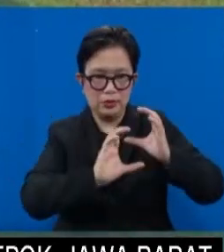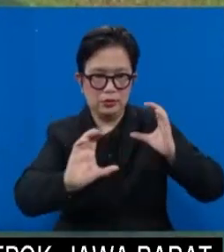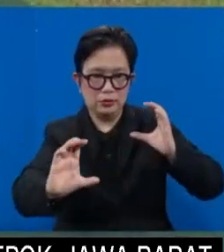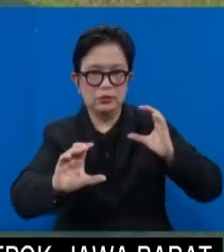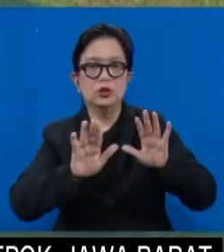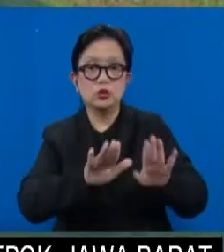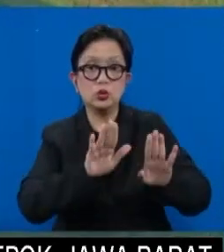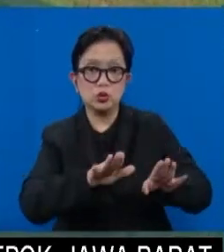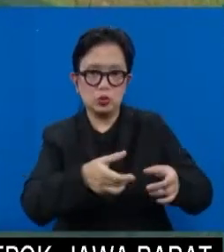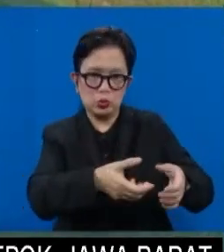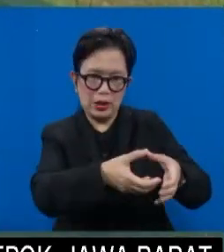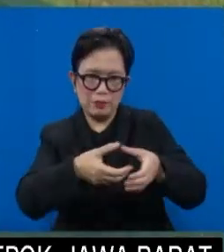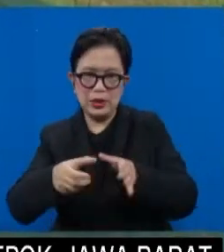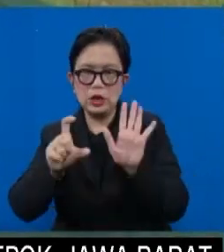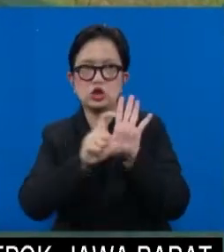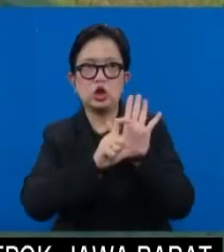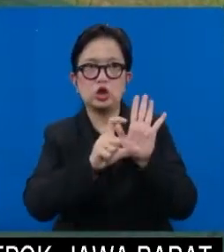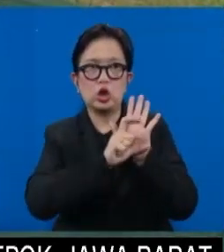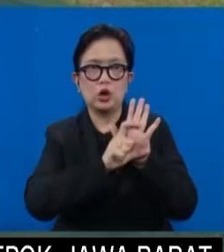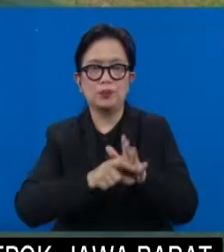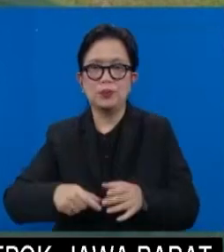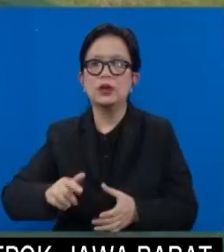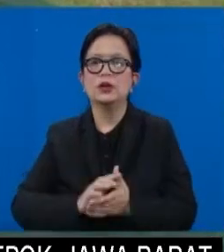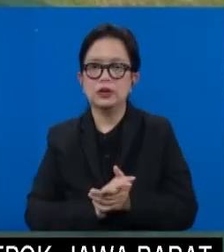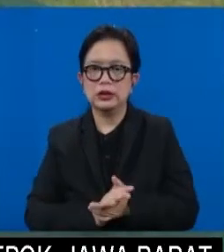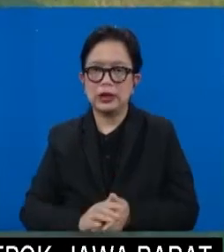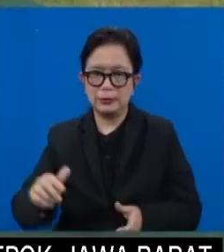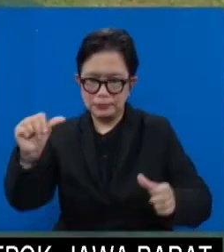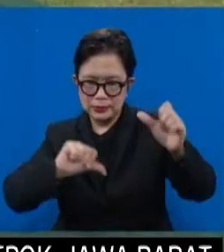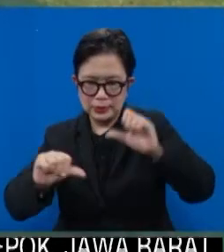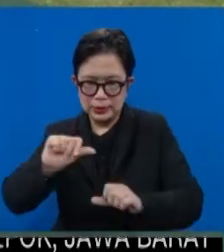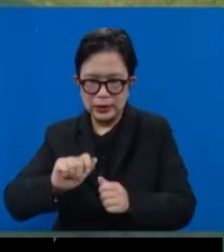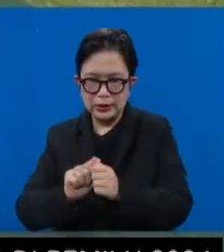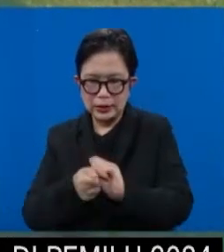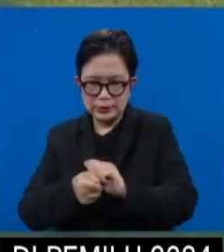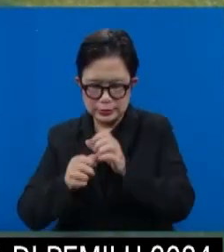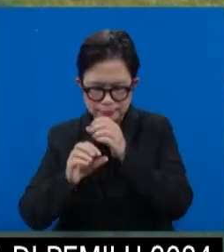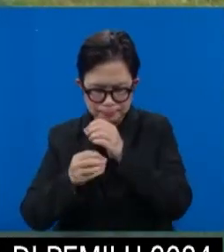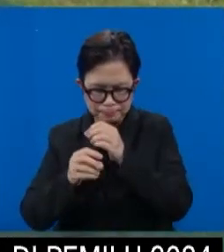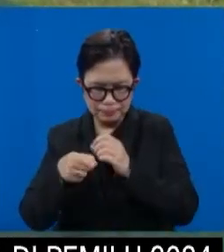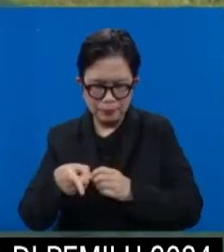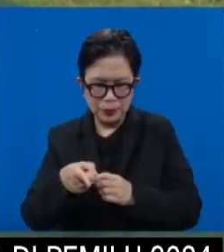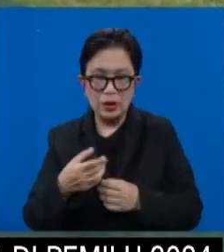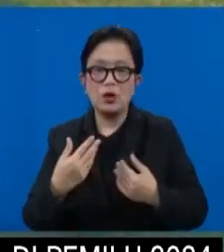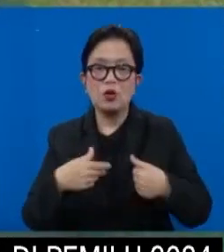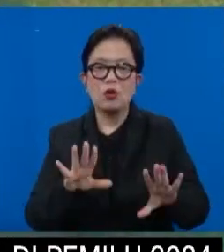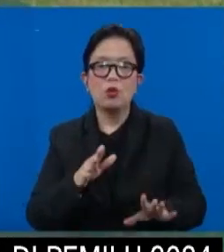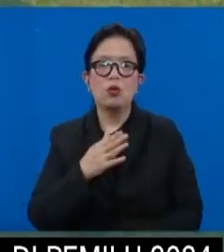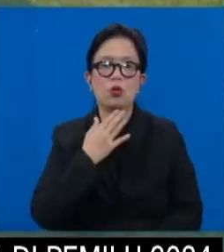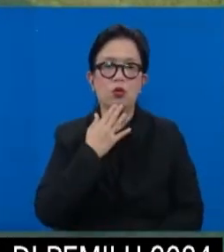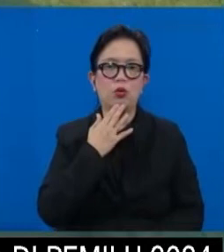ditemukan itu percampuran antara airnya lebih banyak daripada Pertalite. Berarti belum sampai dimasukkan tangki, Mas ya? Belum,